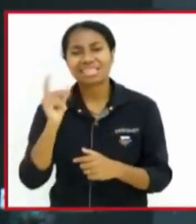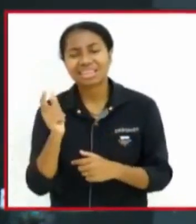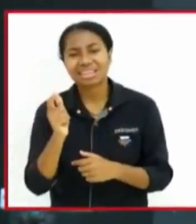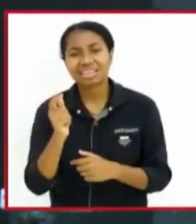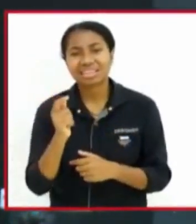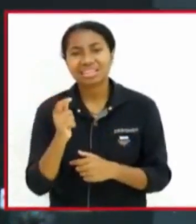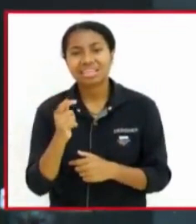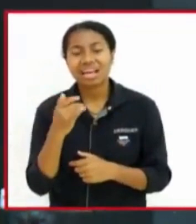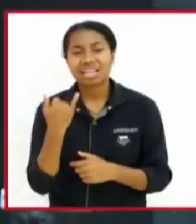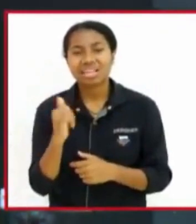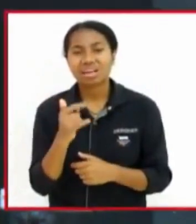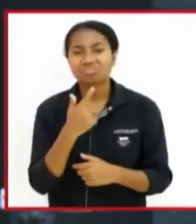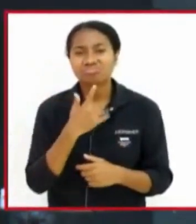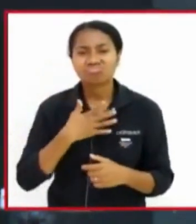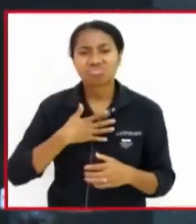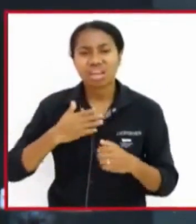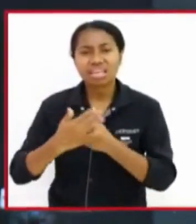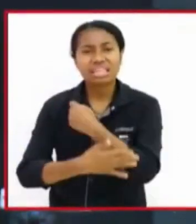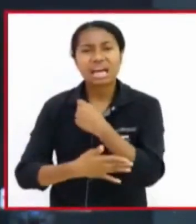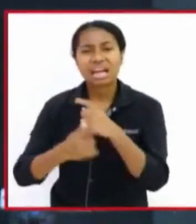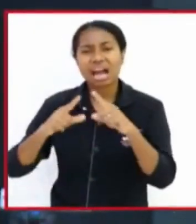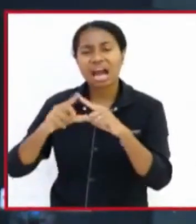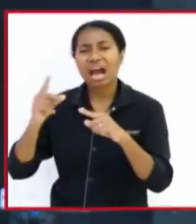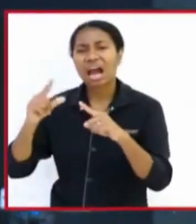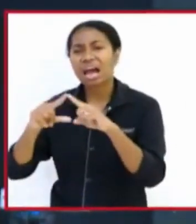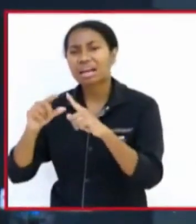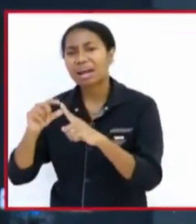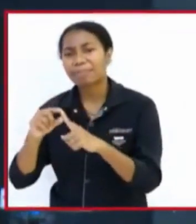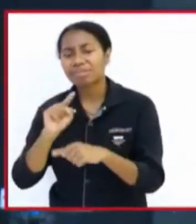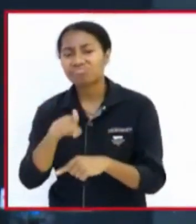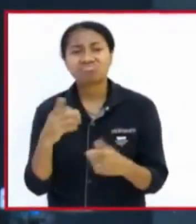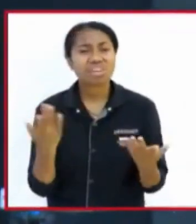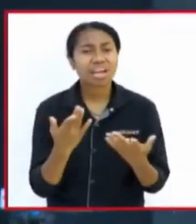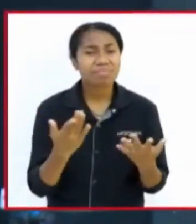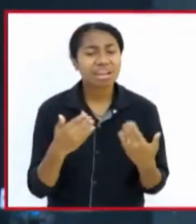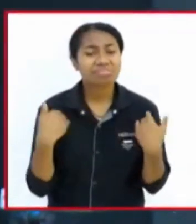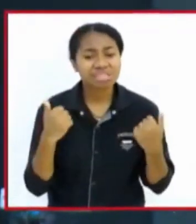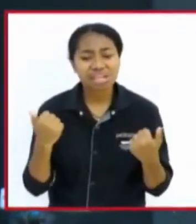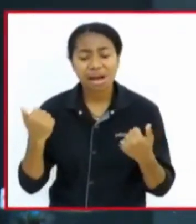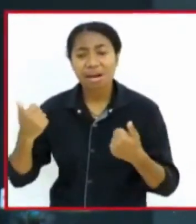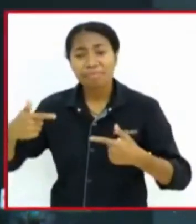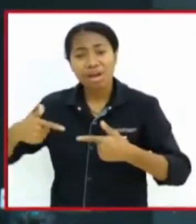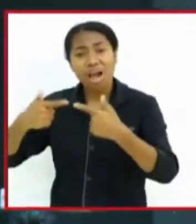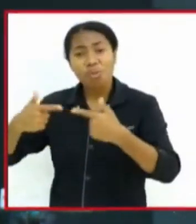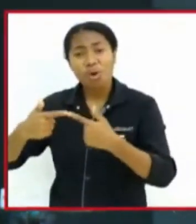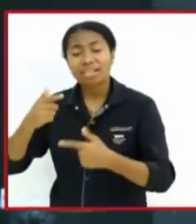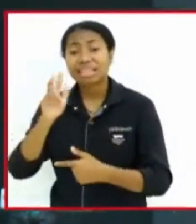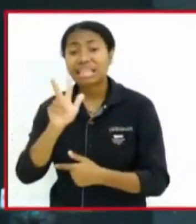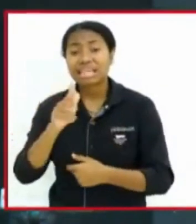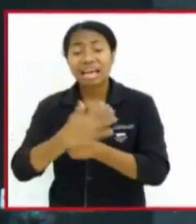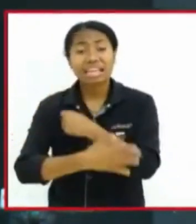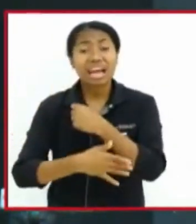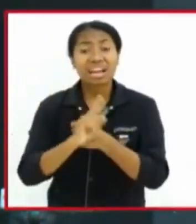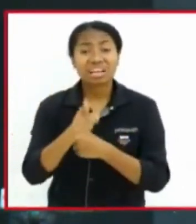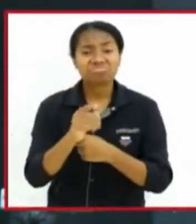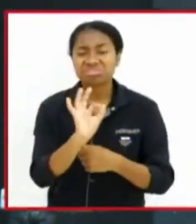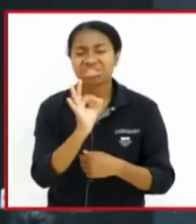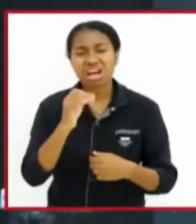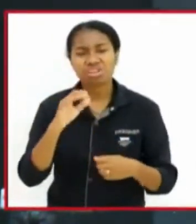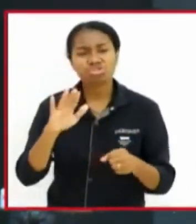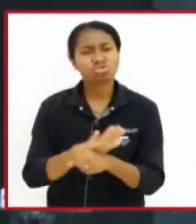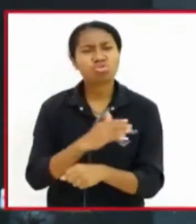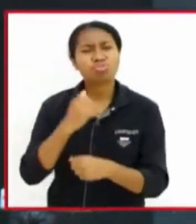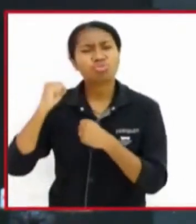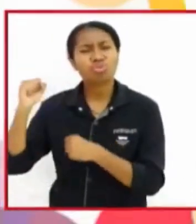kekuatan mungkin negara Arab yang paling kuatlah Mesir tapi bagaimanapun melawan tiga negara ini Mesir tidak cukup kuat